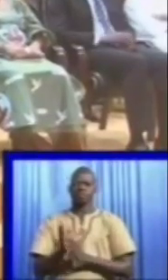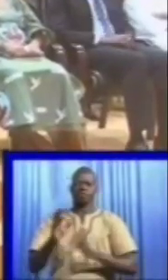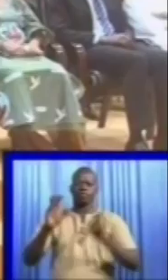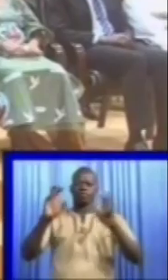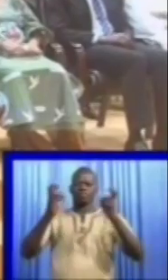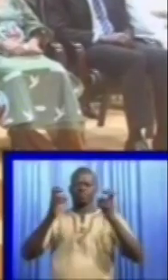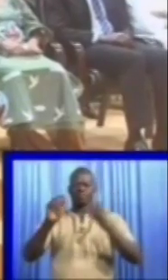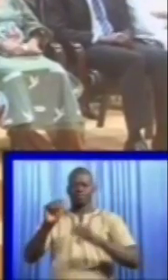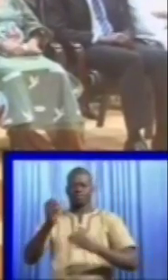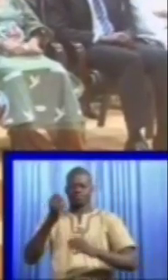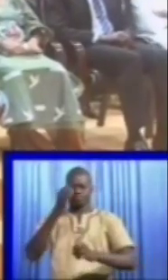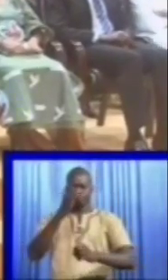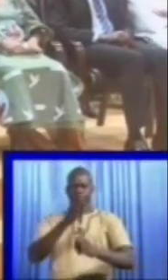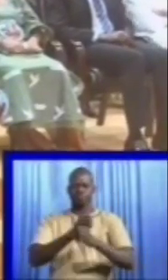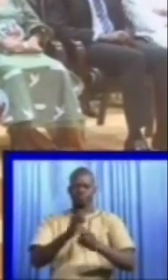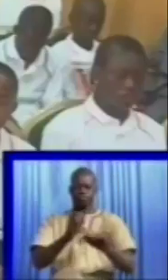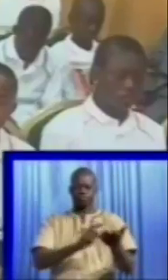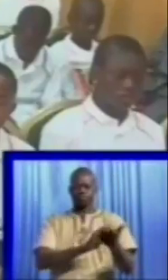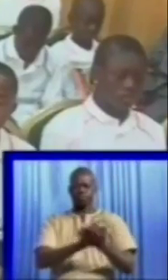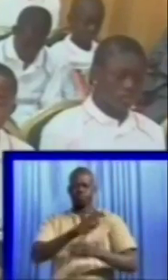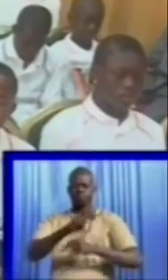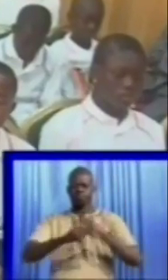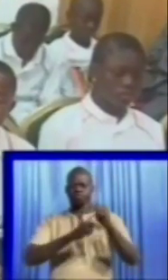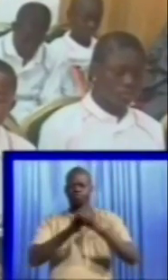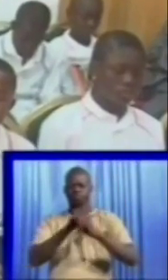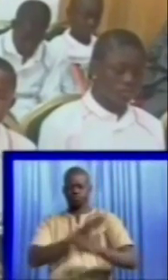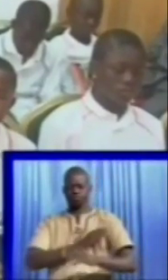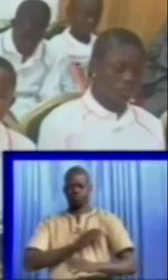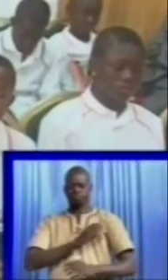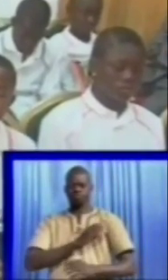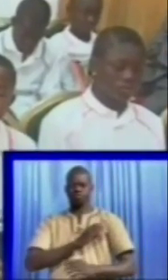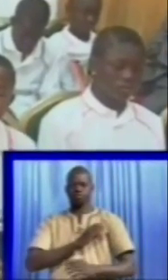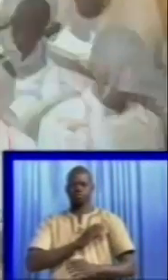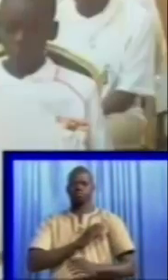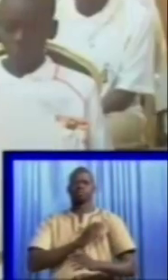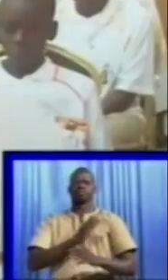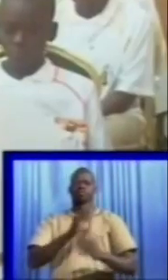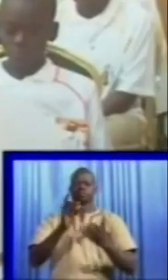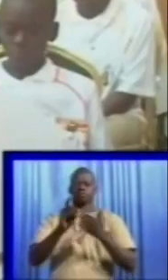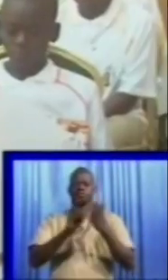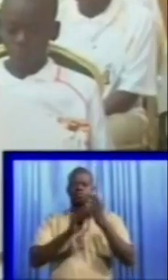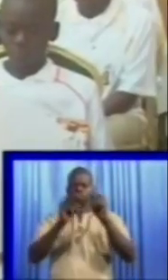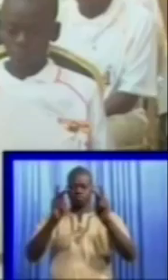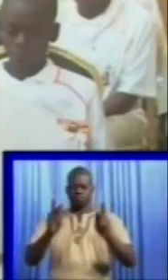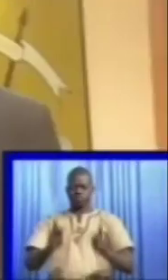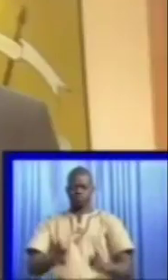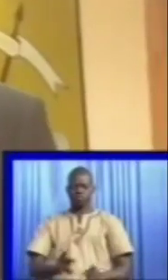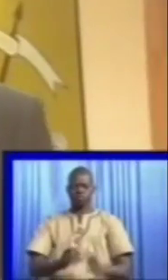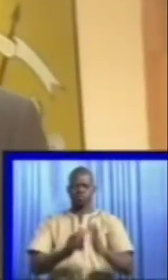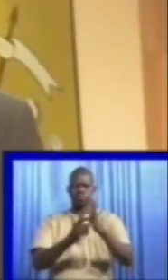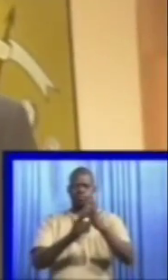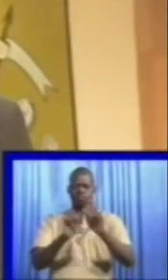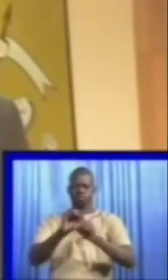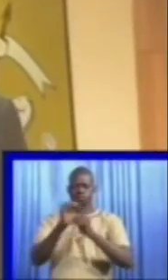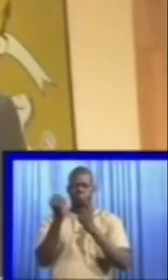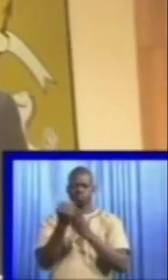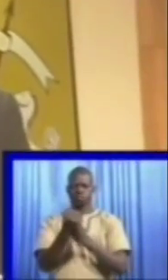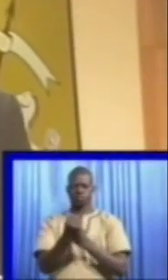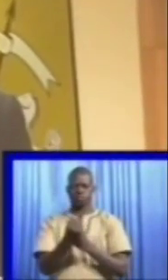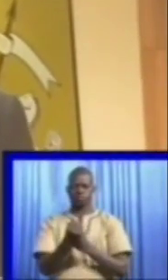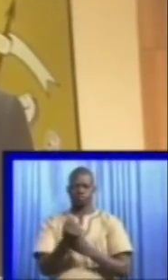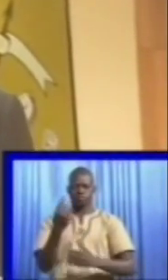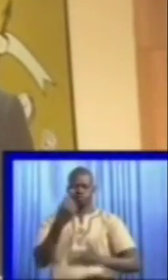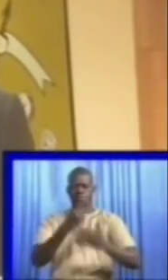de la 10e édition de la Semaine nationale de la citoyenneté, droits humains, citoyenneté et revendications sociales,